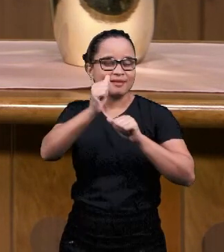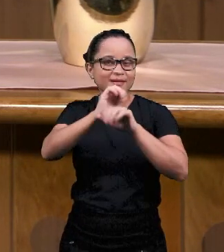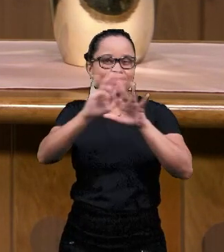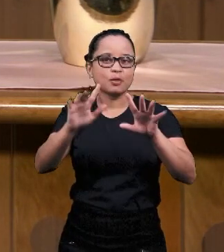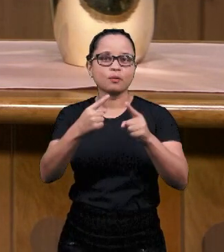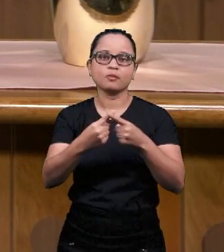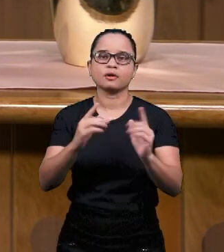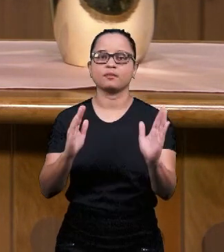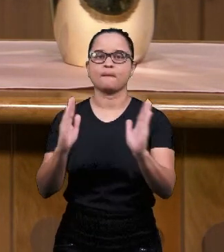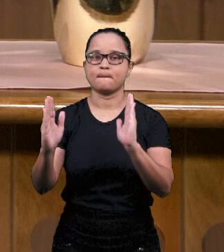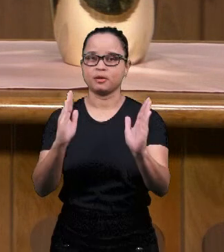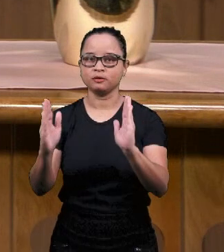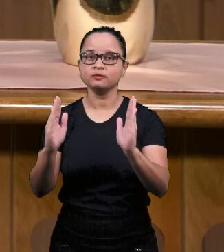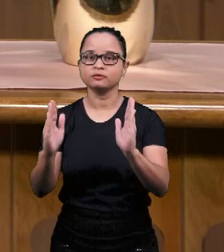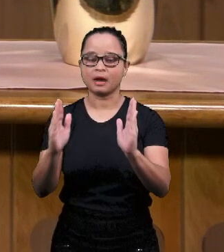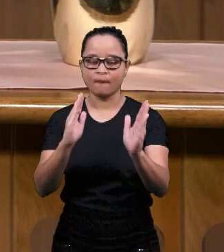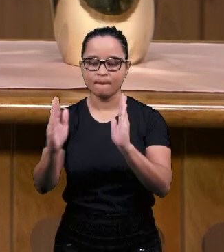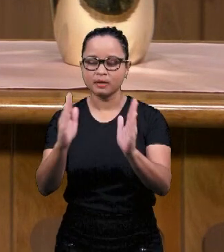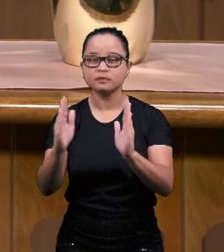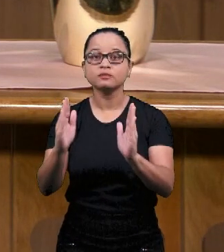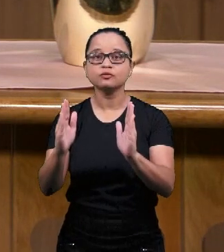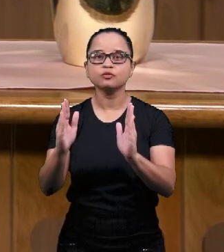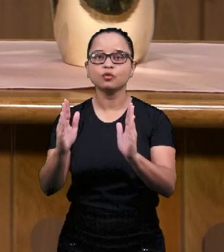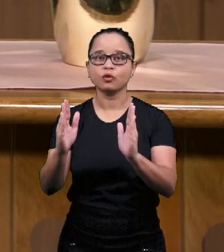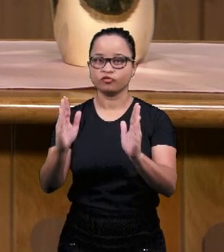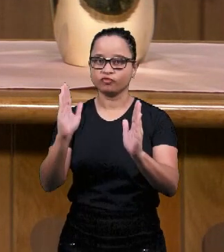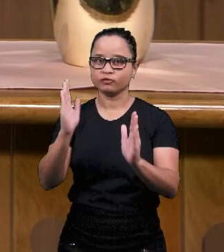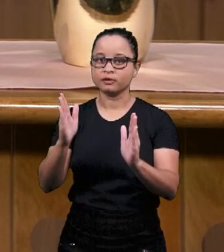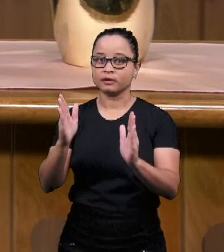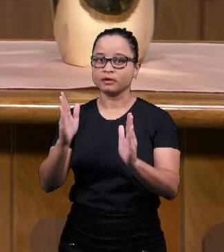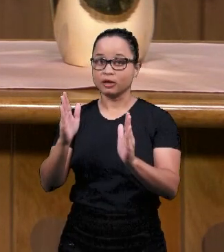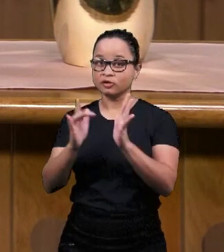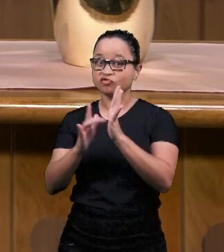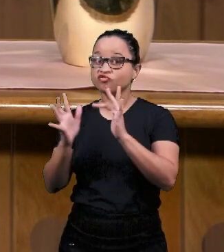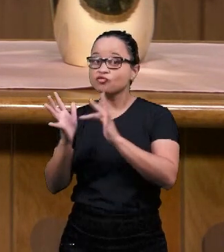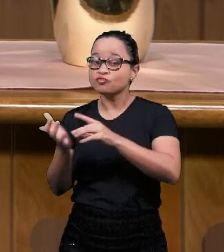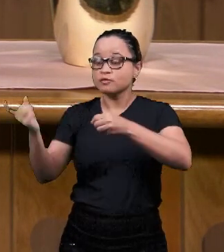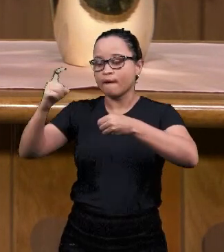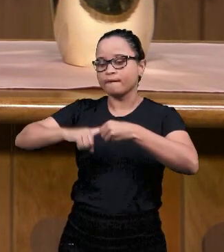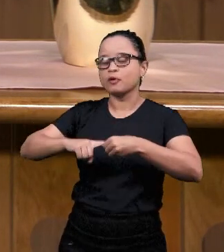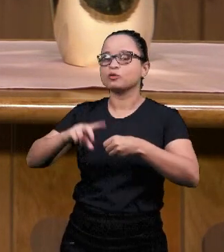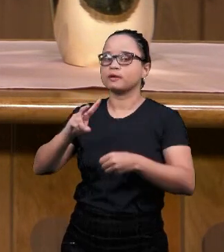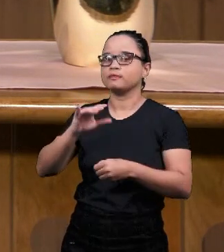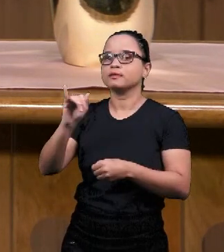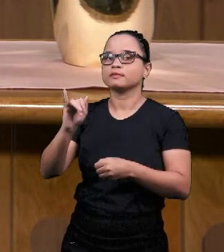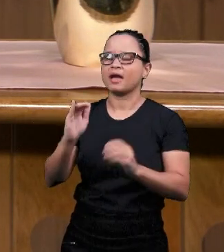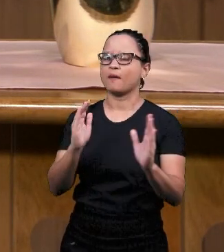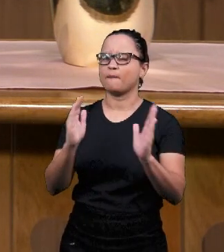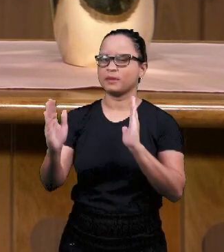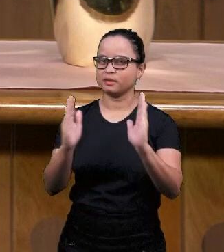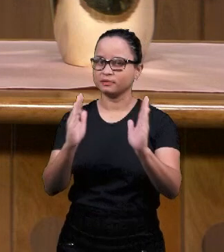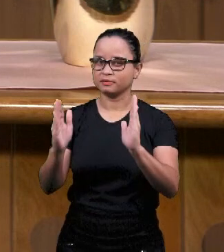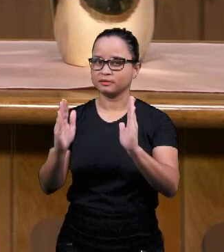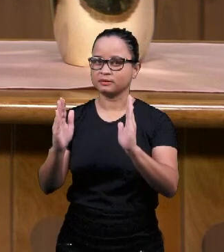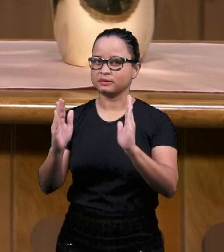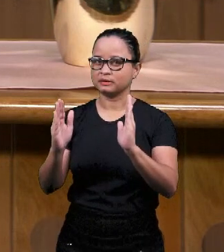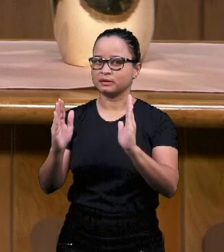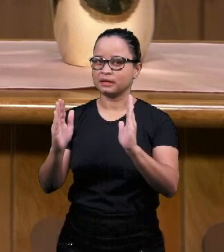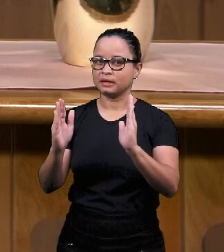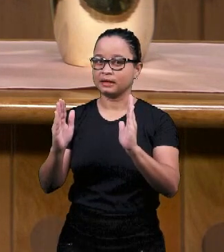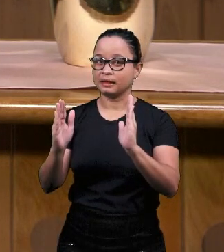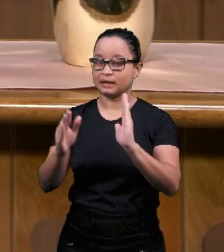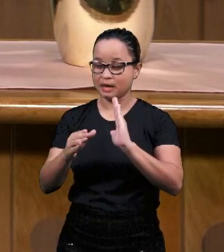чтобы тебе открылось это сокровище, потому что мы живем в дни, которые предшествуют славному возвращению Господа